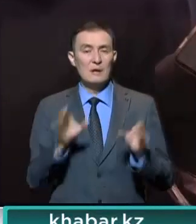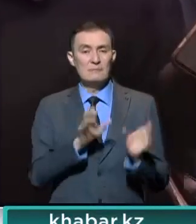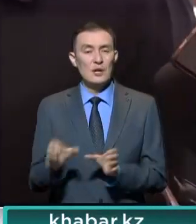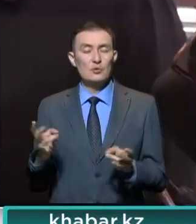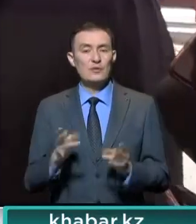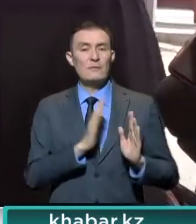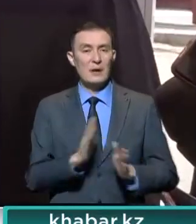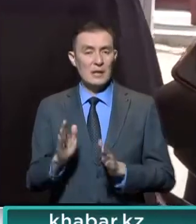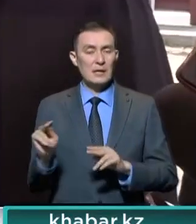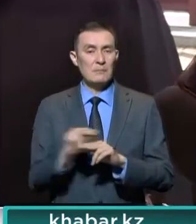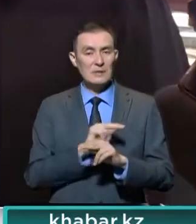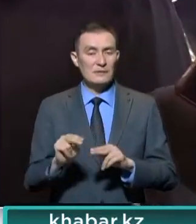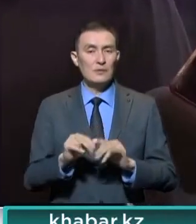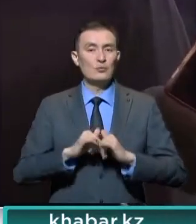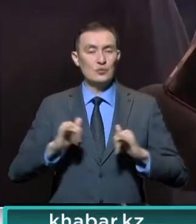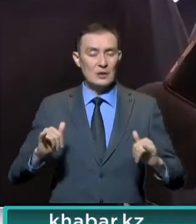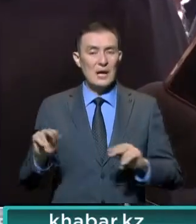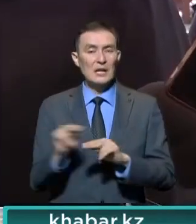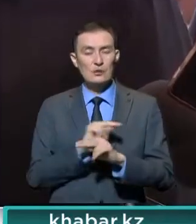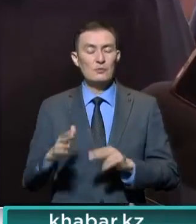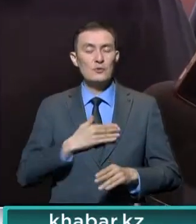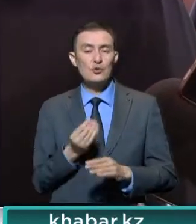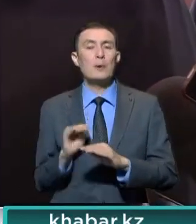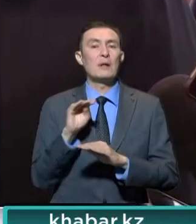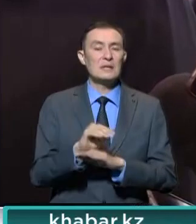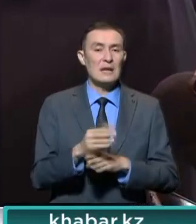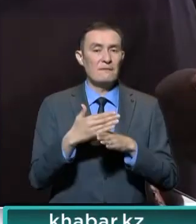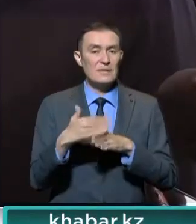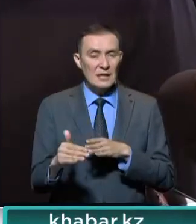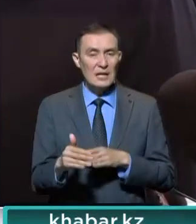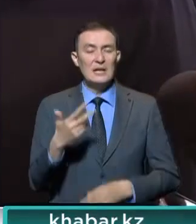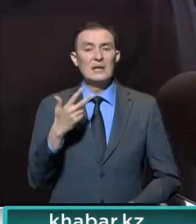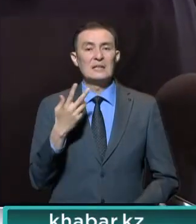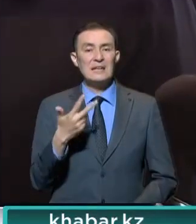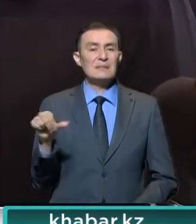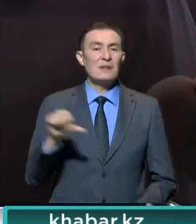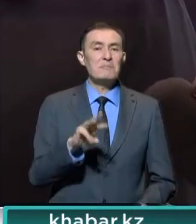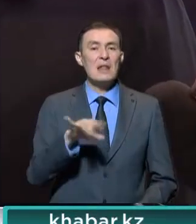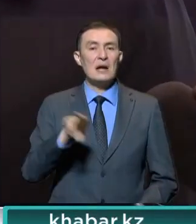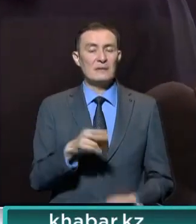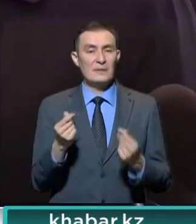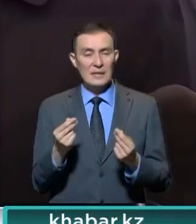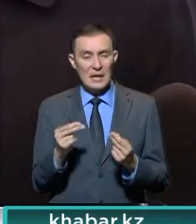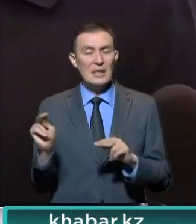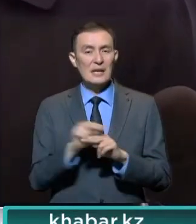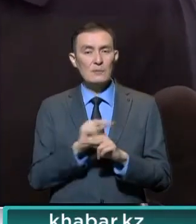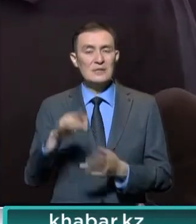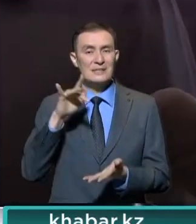в порядок, модернизировать их. На реконструкцию мы дополнительно выделили 3,5 миллиарда тенге, а на